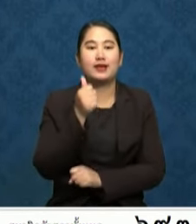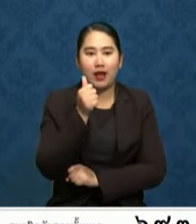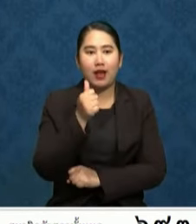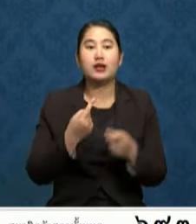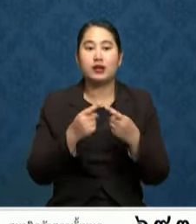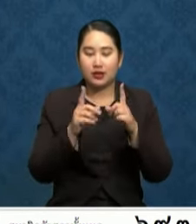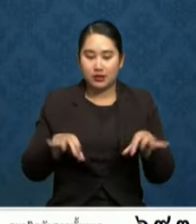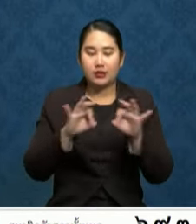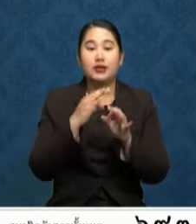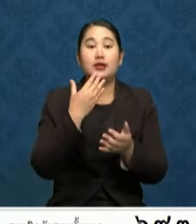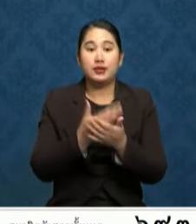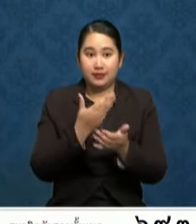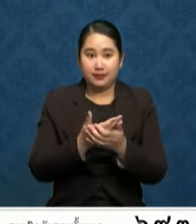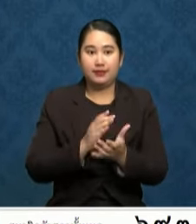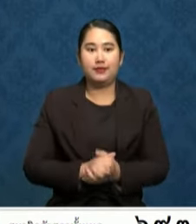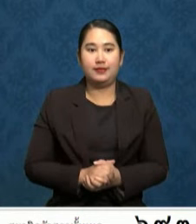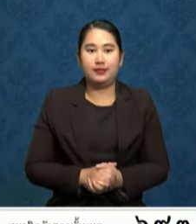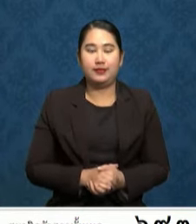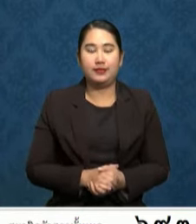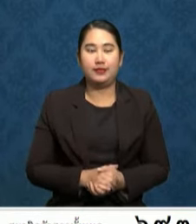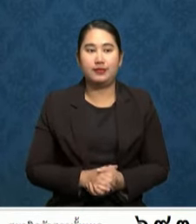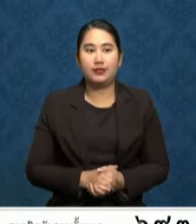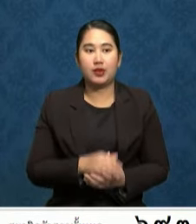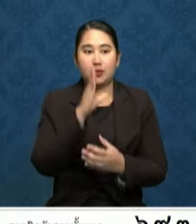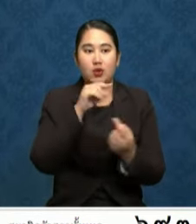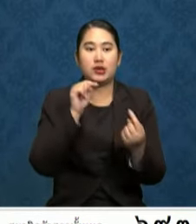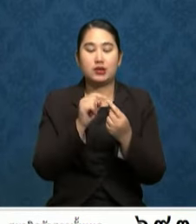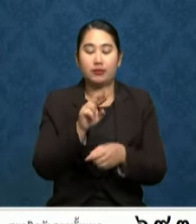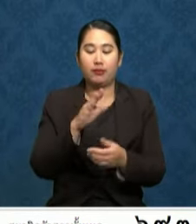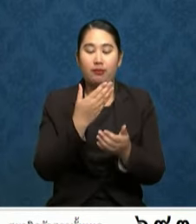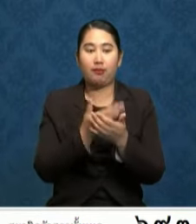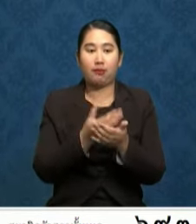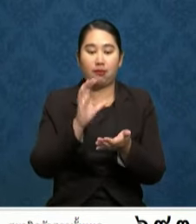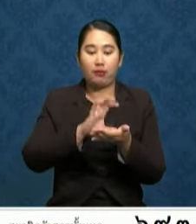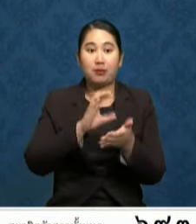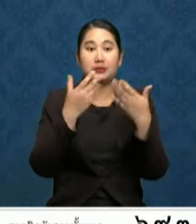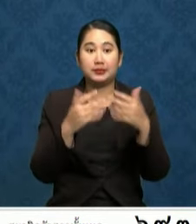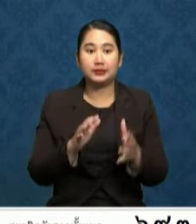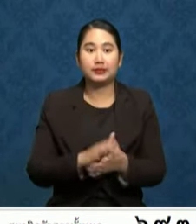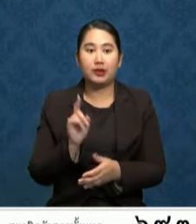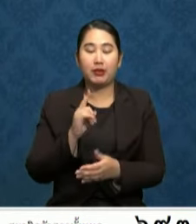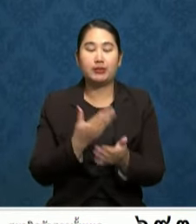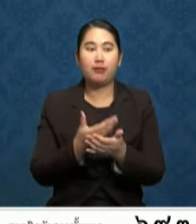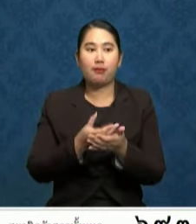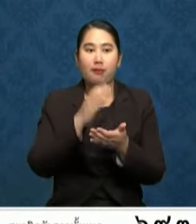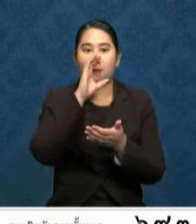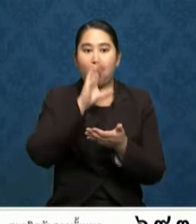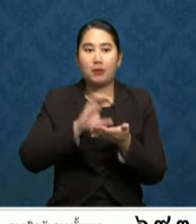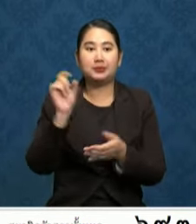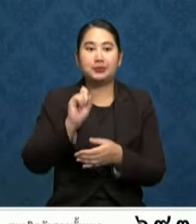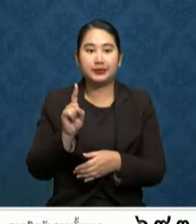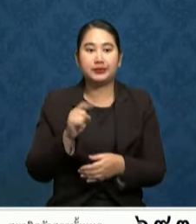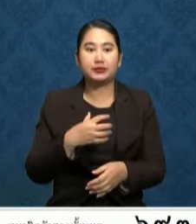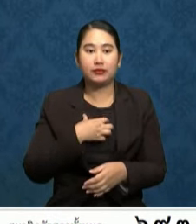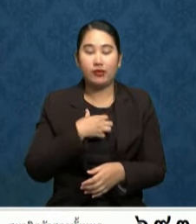ภายใต้การใช้เงินทีนี้ก็มาพูดถึงเรื่องระบบงบประมาณโดยกว้างๆนะเมื่อเราเห็นสิ่งเหล่านี้เอาเงินที่ไหนมาใช้